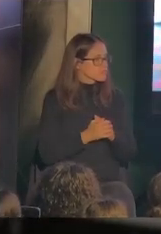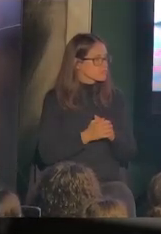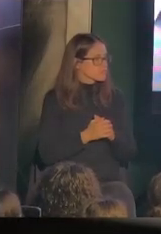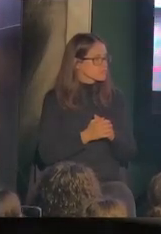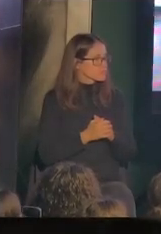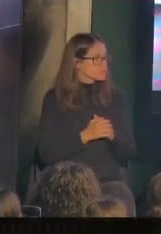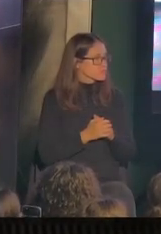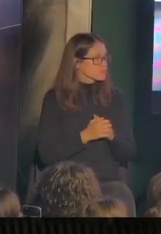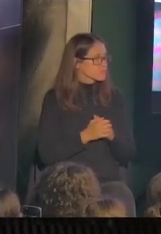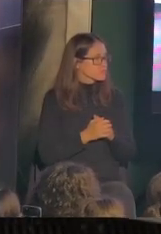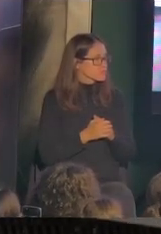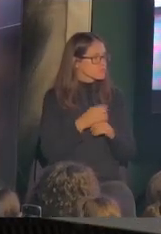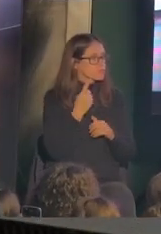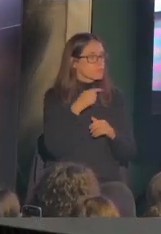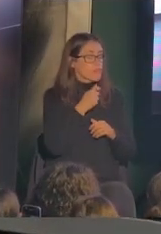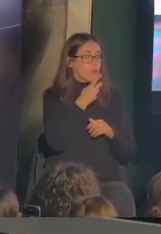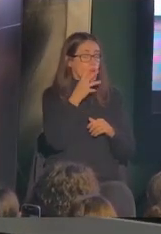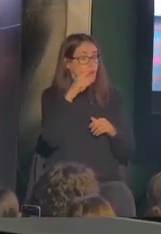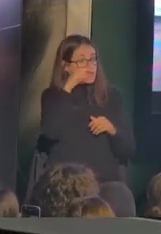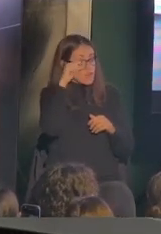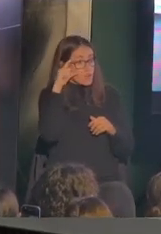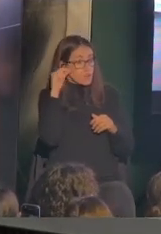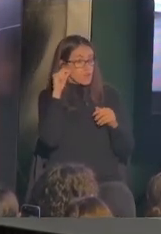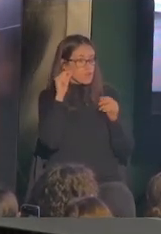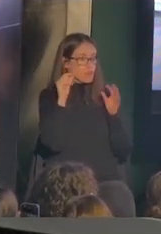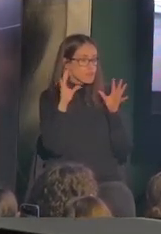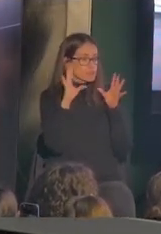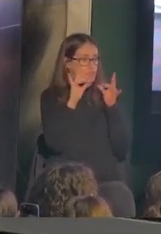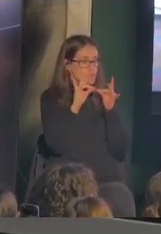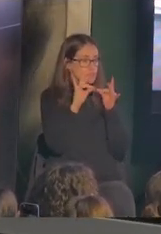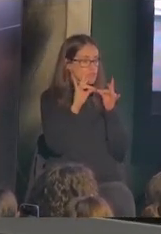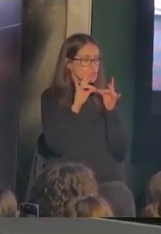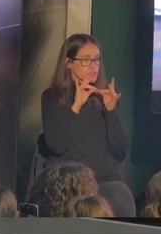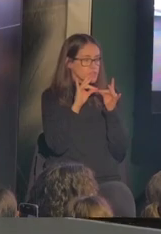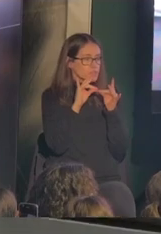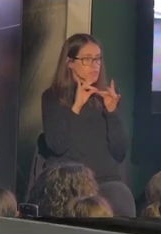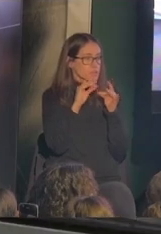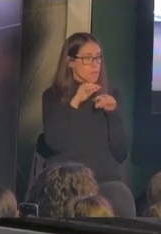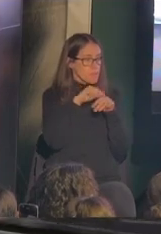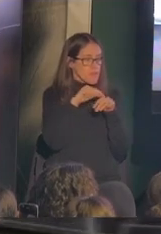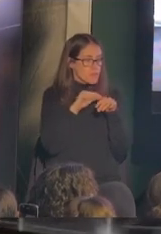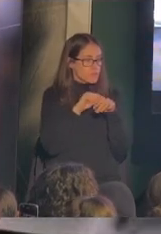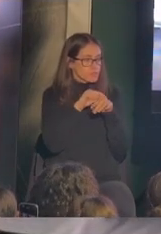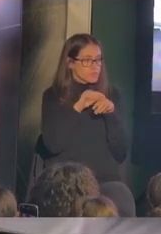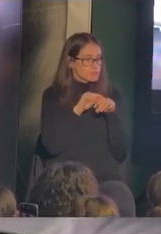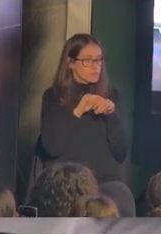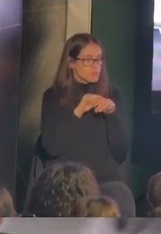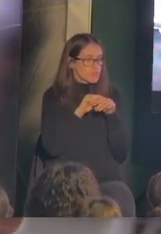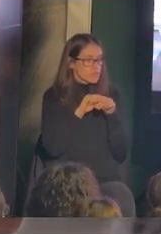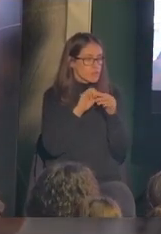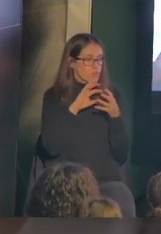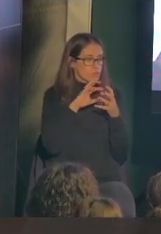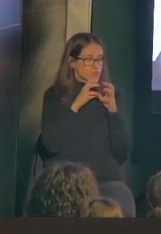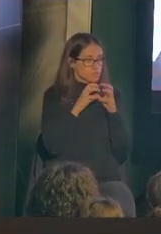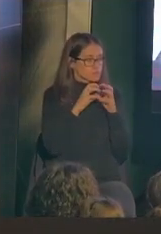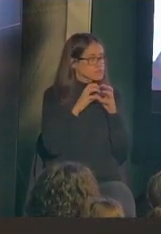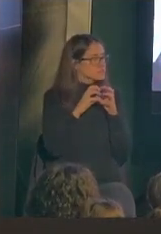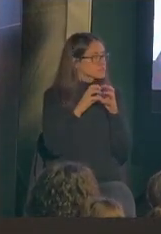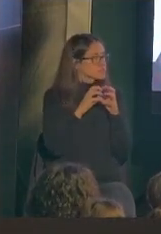algunes ametlles enganxades entre si, amb una mica de maduixa, d'aquesta forma queda, ens queda irregular,